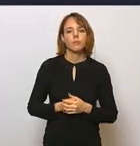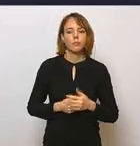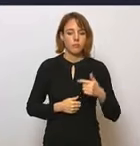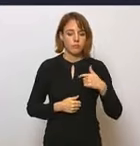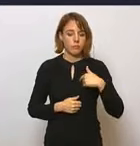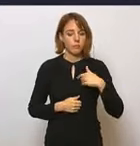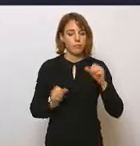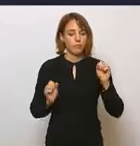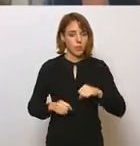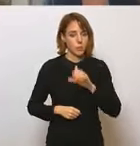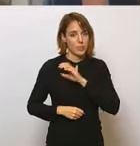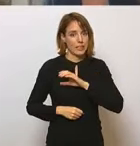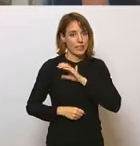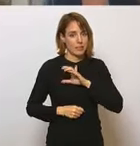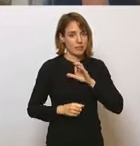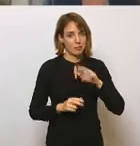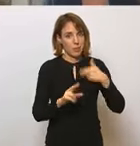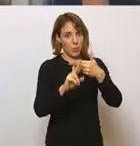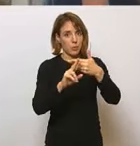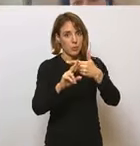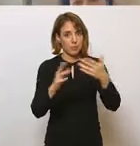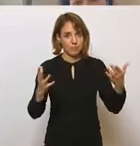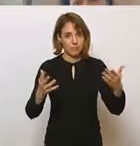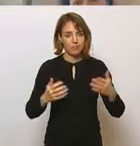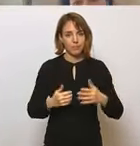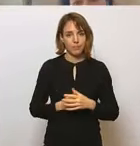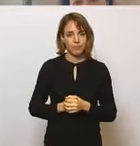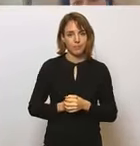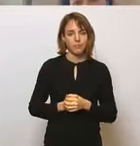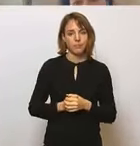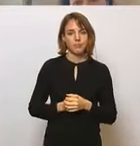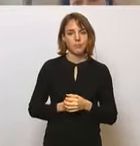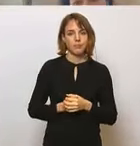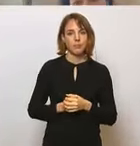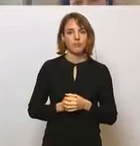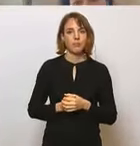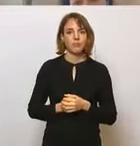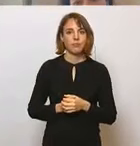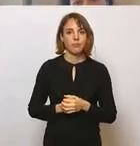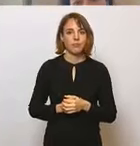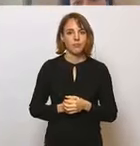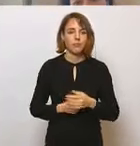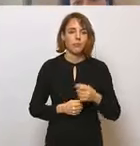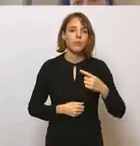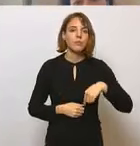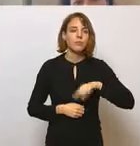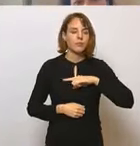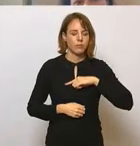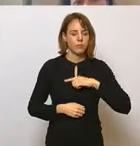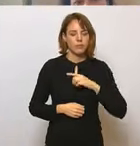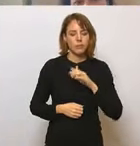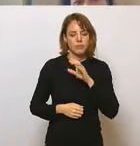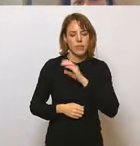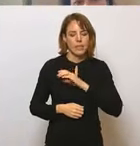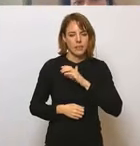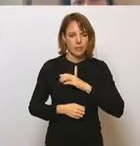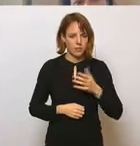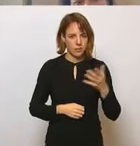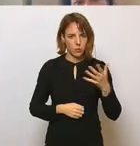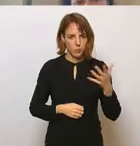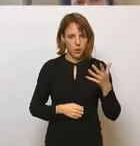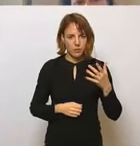Alors, je peux essayer au moins de répondre à cette question parce que nous avons essayé de traduire